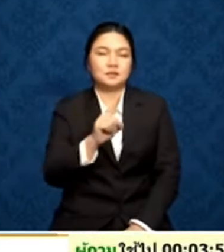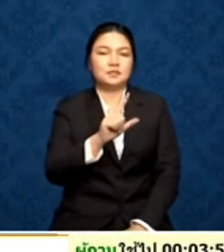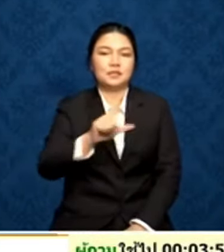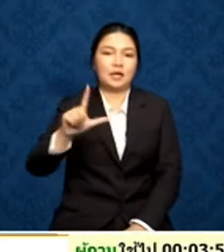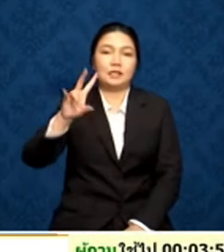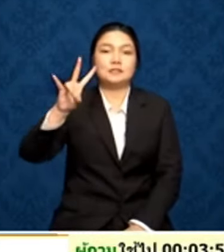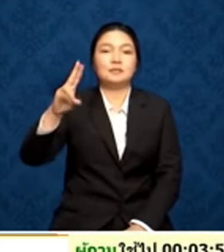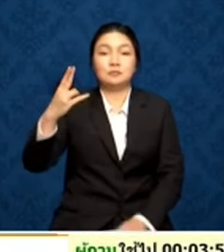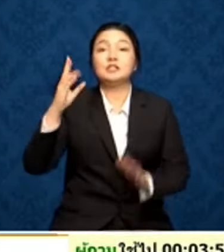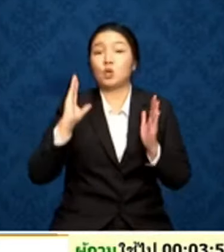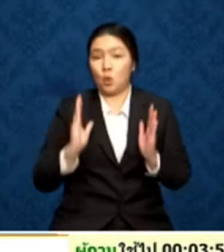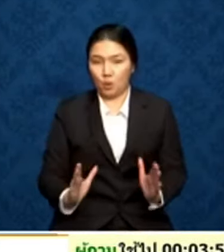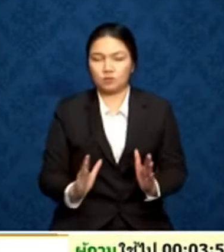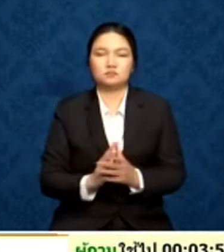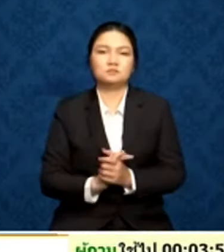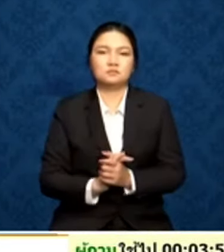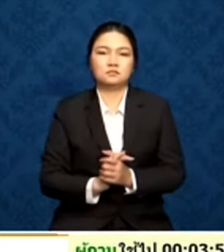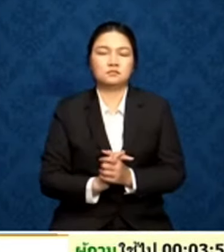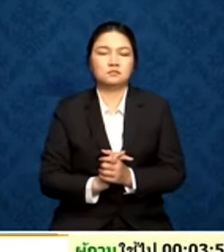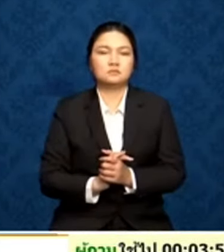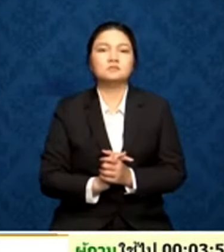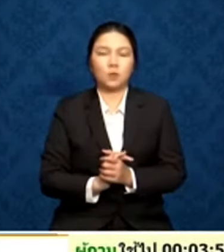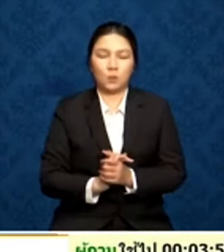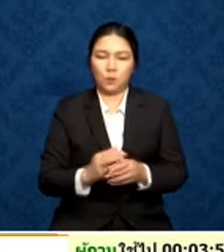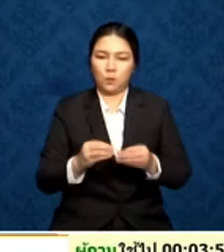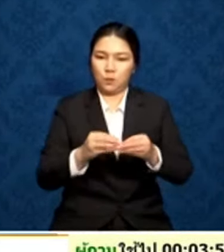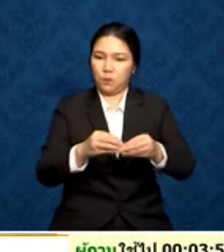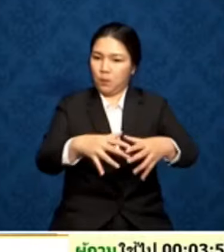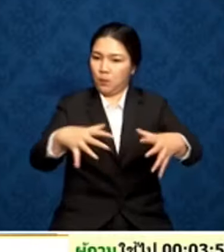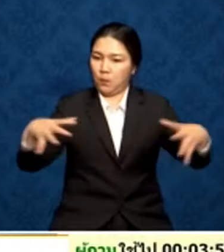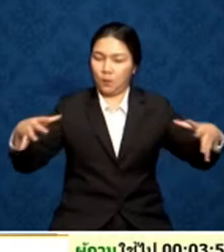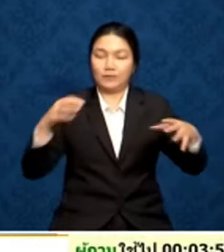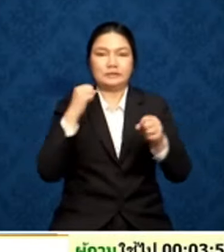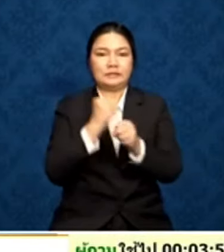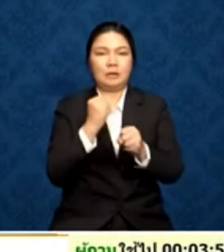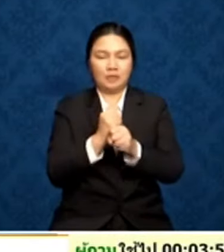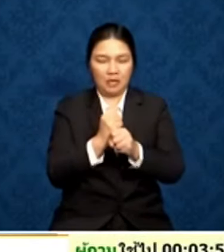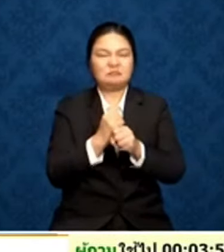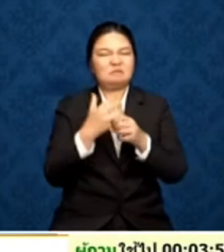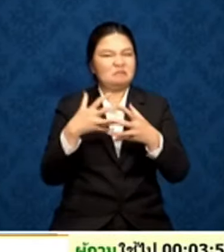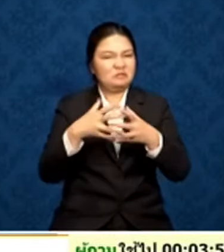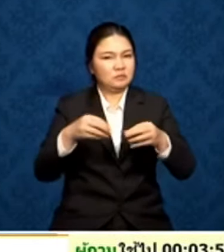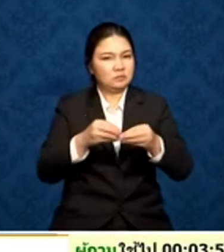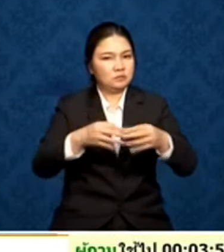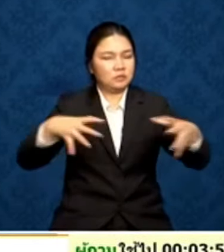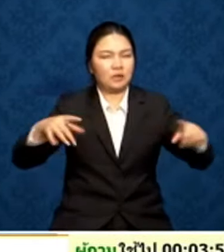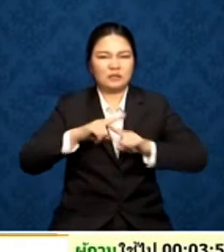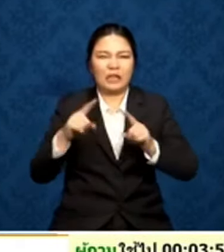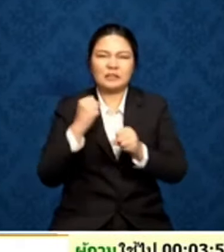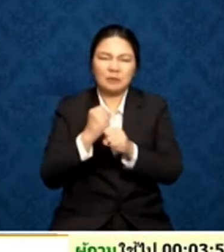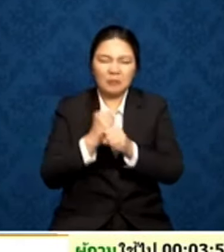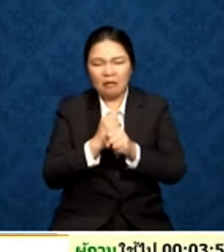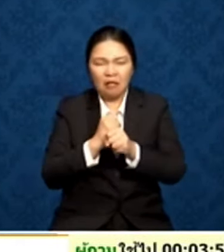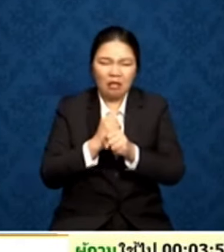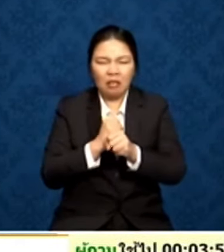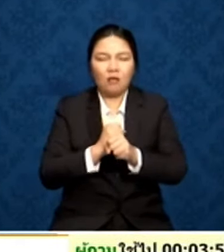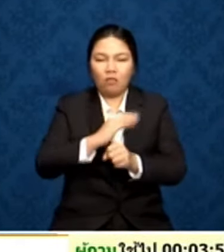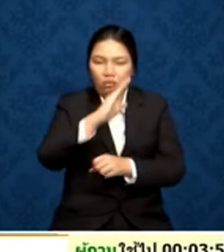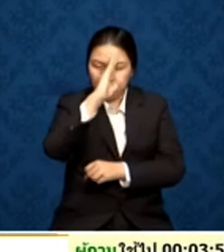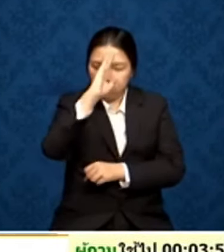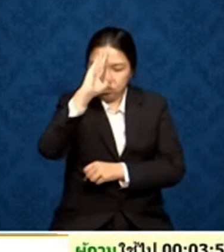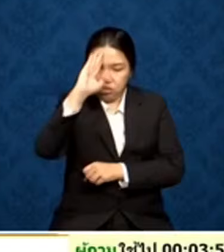1,700,000 คนเป็นองค์กรที่ใหญ่มากและมีงานที่ทับถมถ้าหากว่าเรา